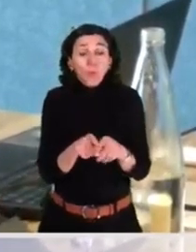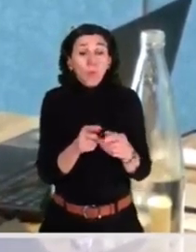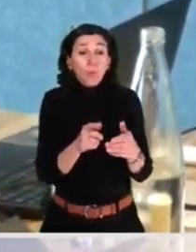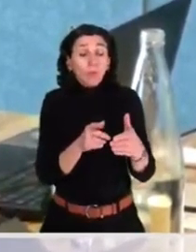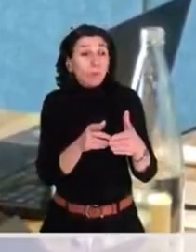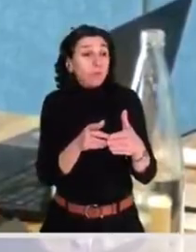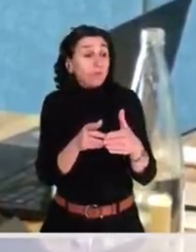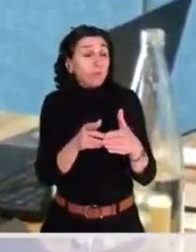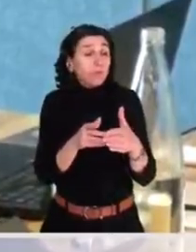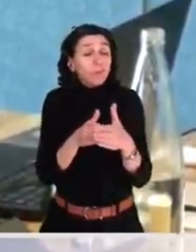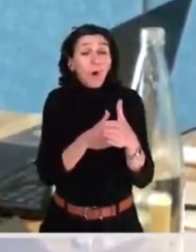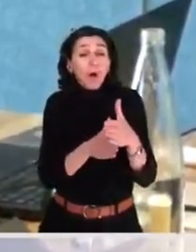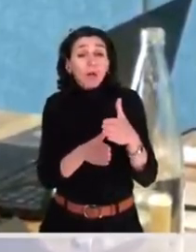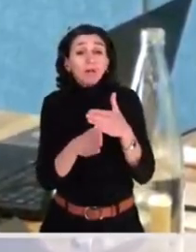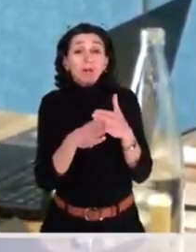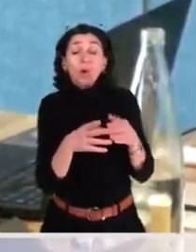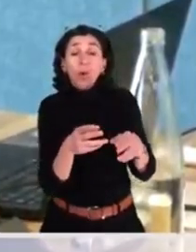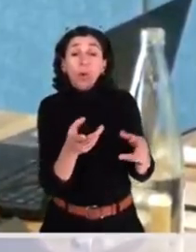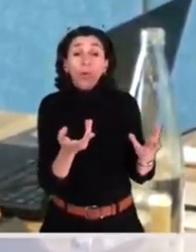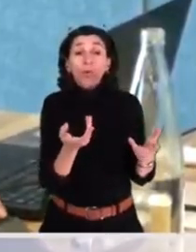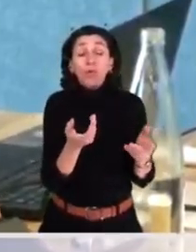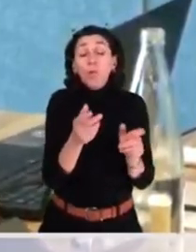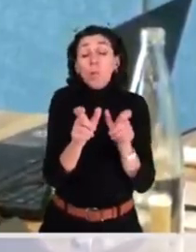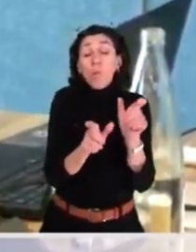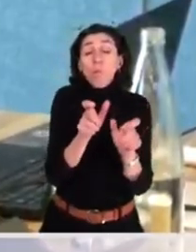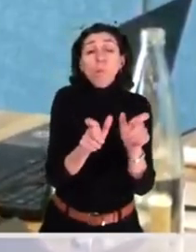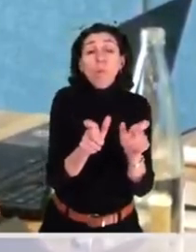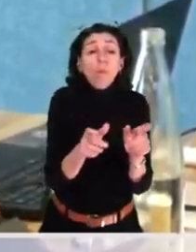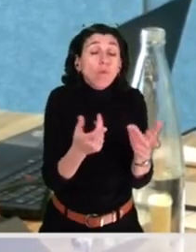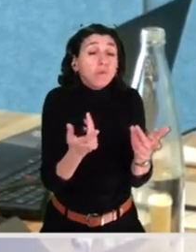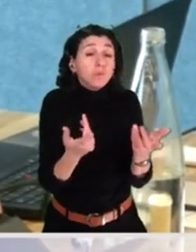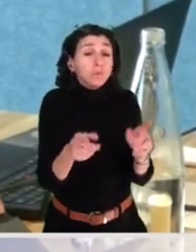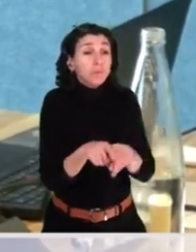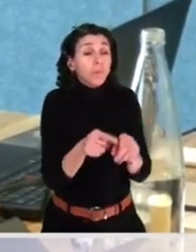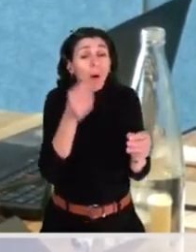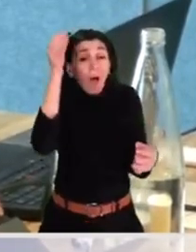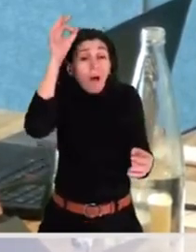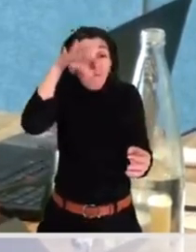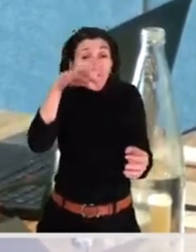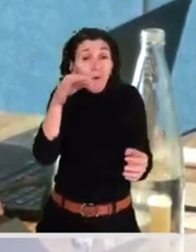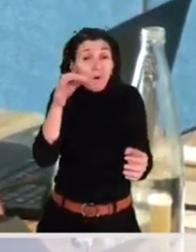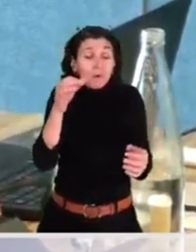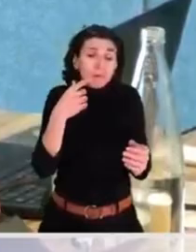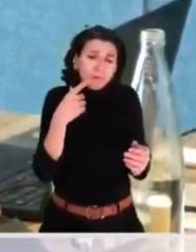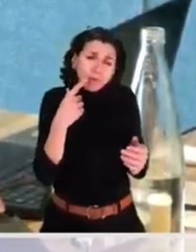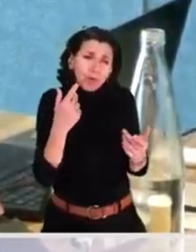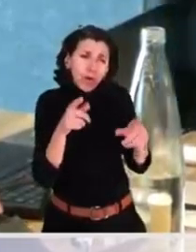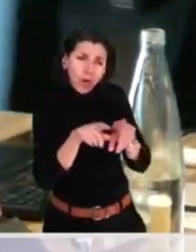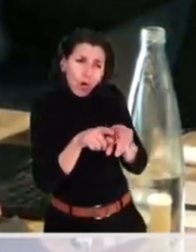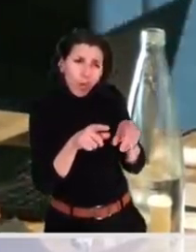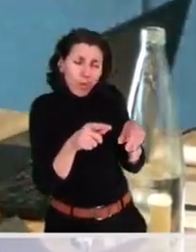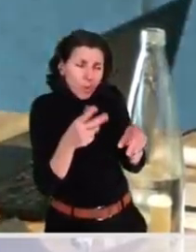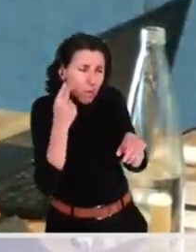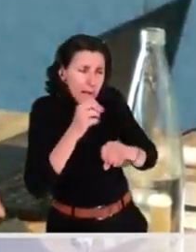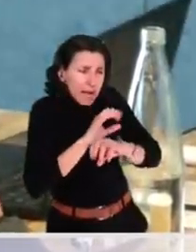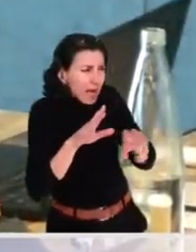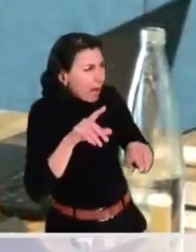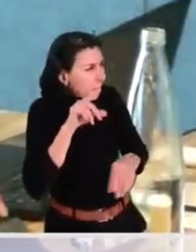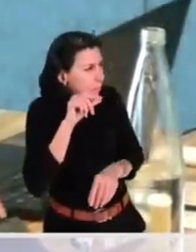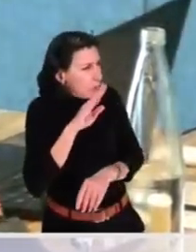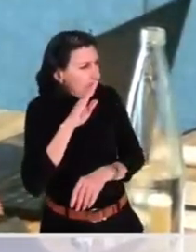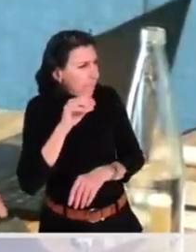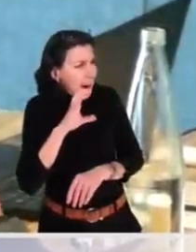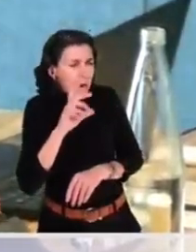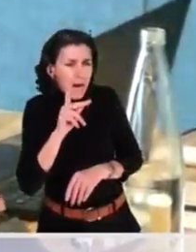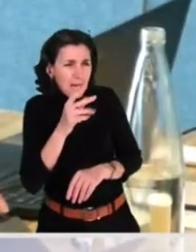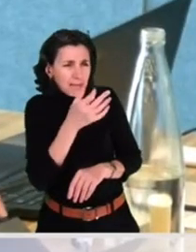si j'ai bien compris. Et cette résilience verbale va avoir une charte graphique, si j'ai bien entendu M. Bach. Donc on est